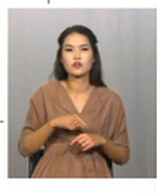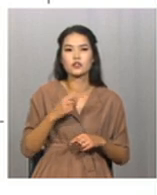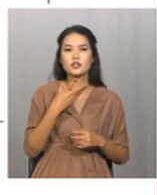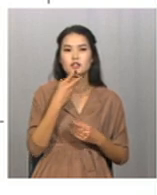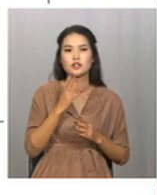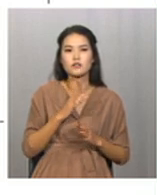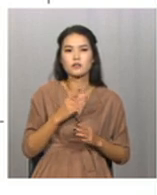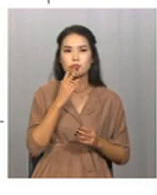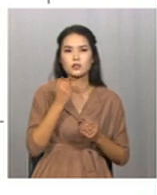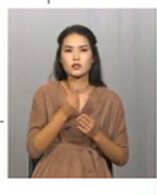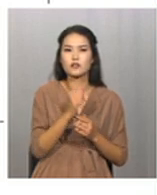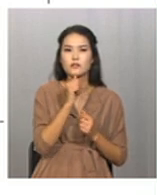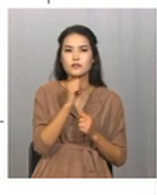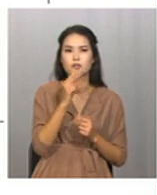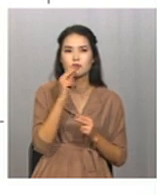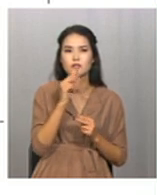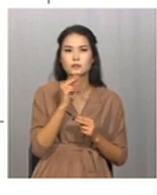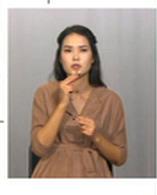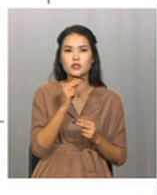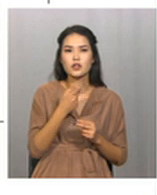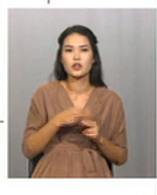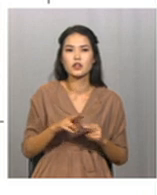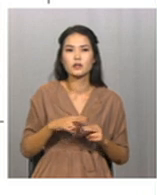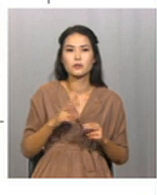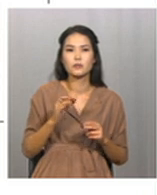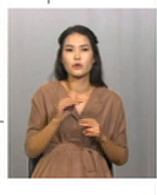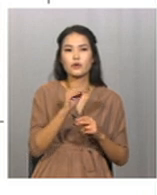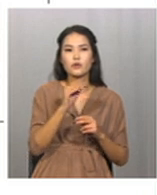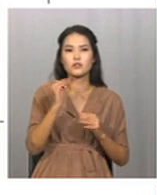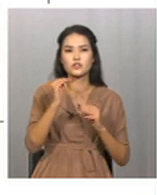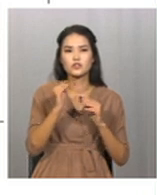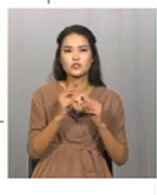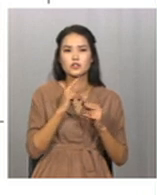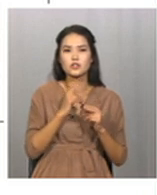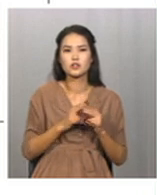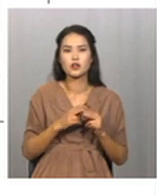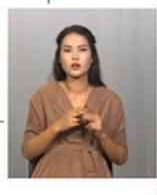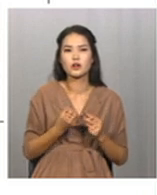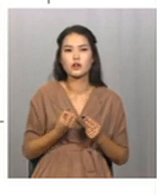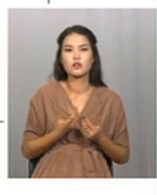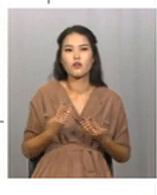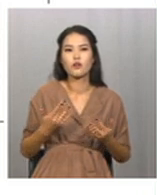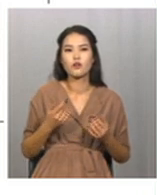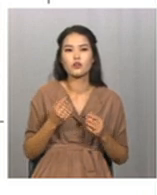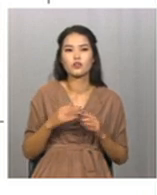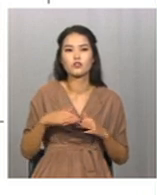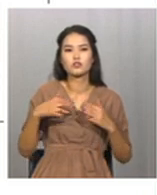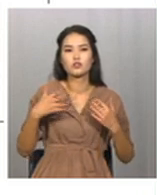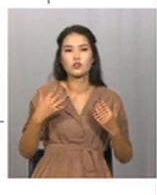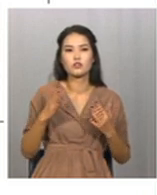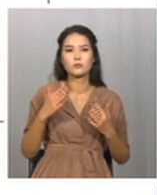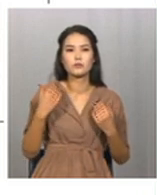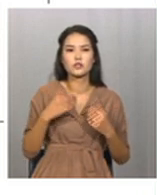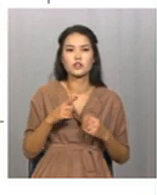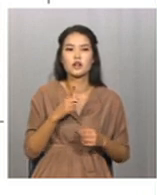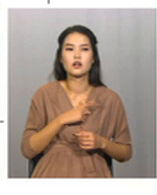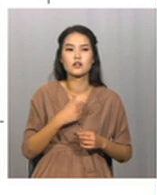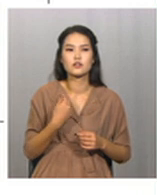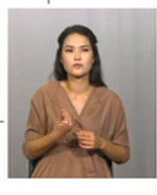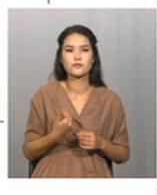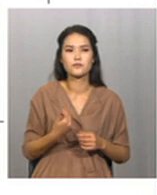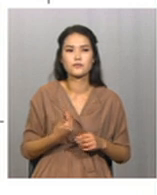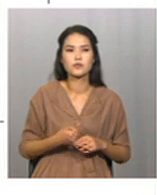некрасивость привлекала внимание. Она была на полголовы ниже сестры, несколько широка в плечах. Следующий критерий –